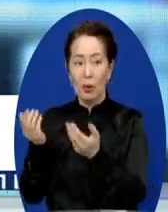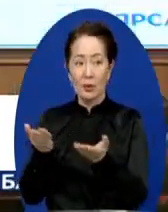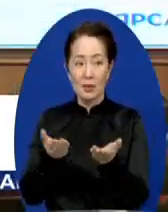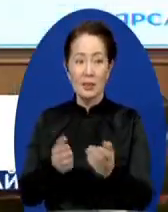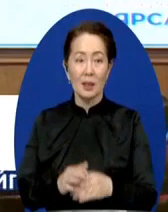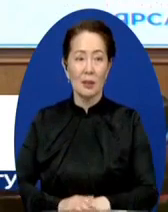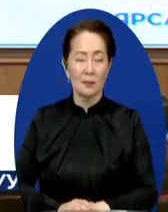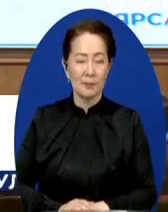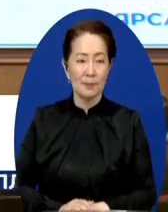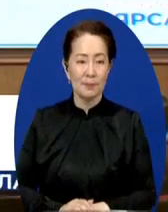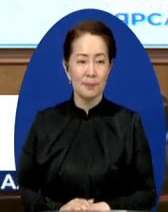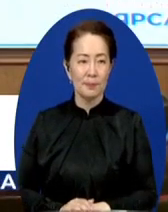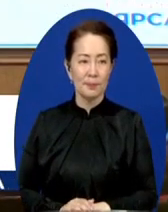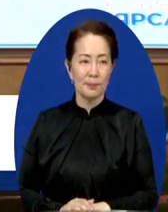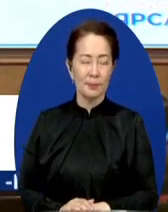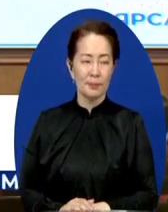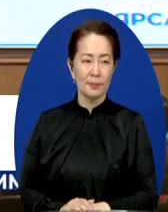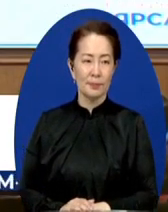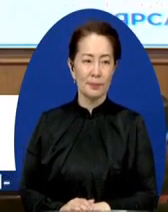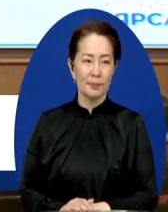байна.